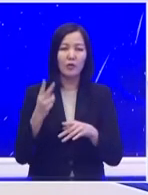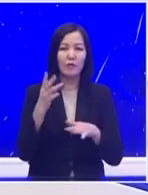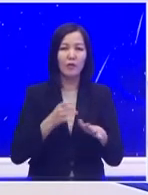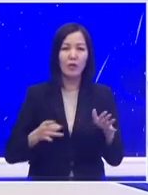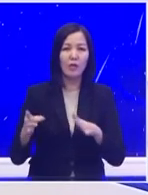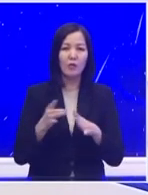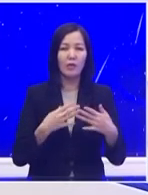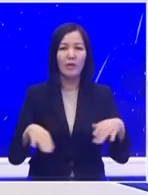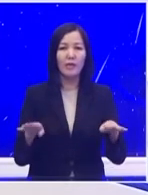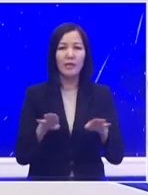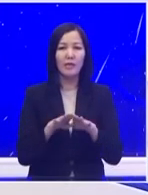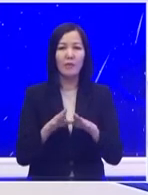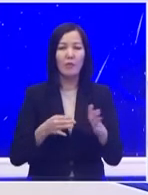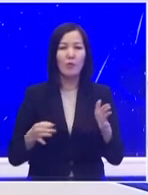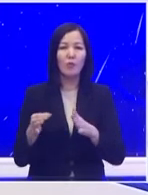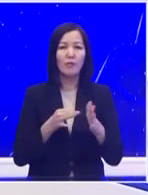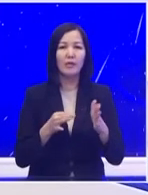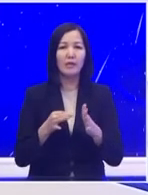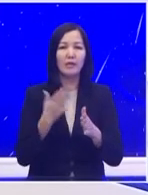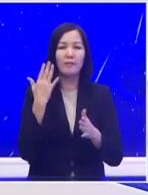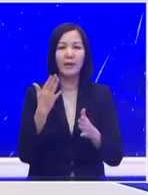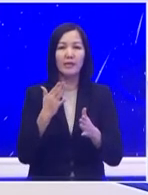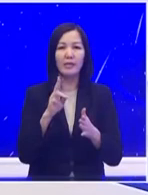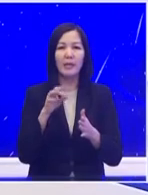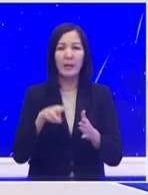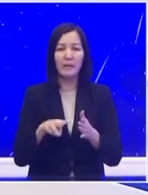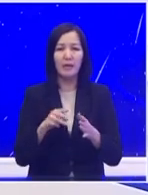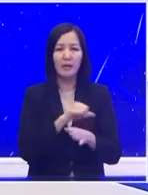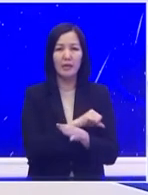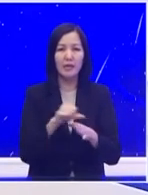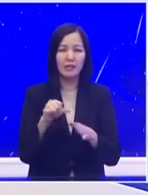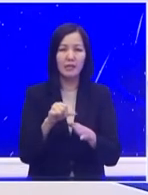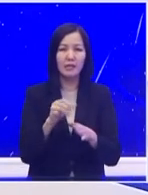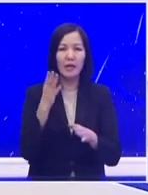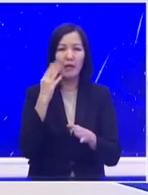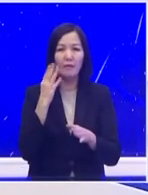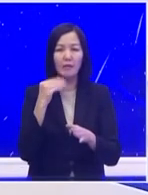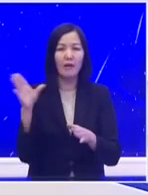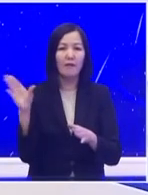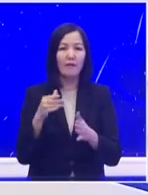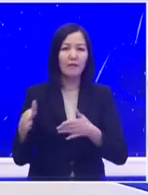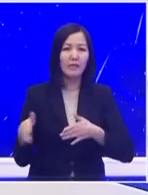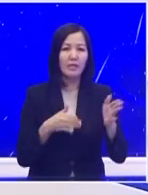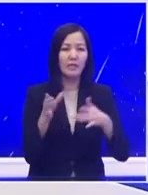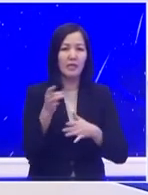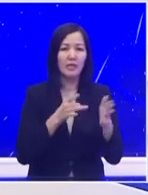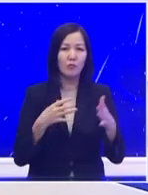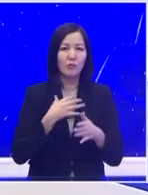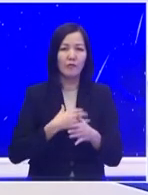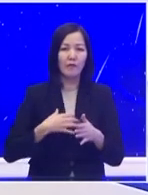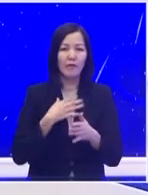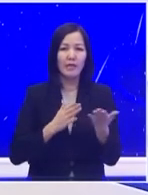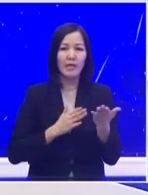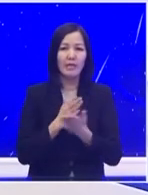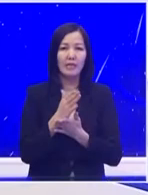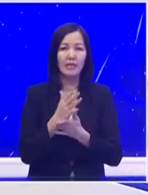регионов. Таким образом, по области в радиусе 5 километров от границы южной столицы на всех трассах республиканского значения и